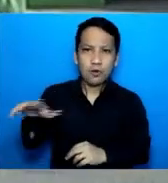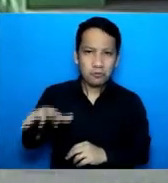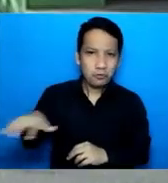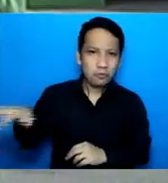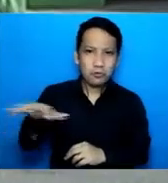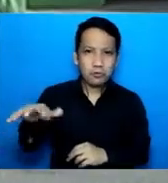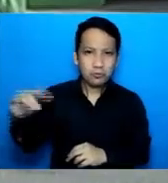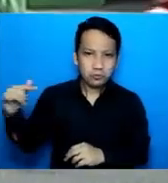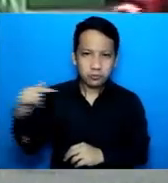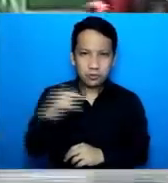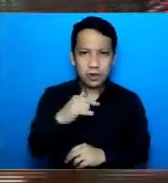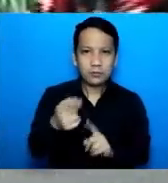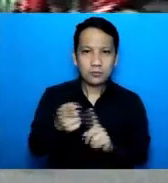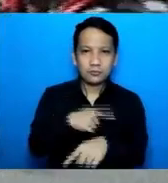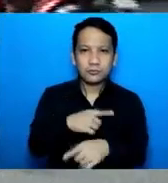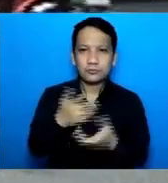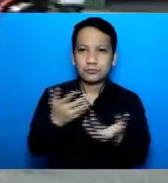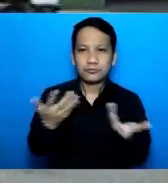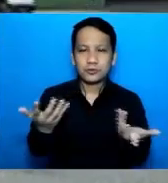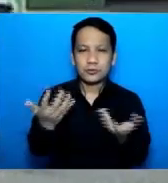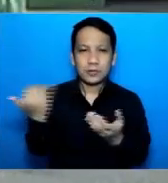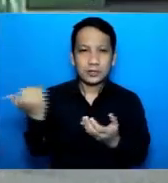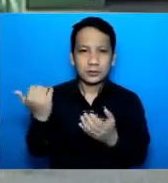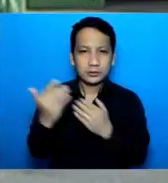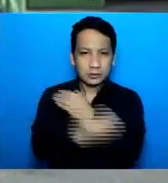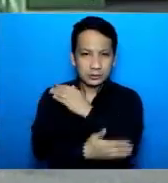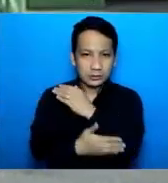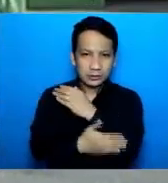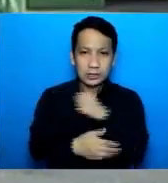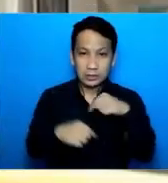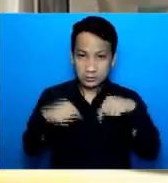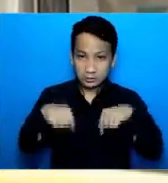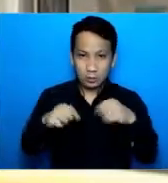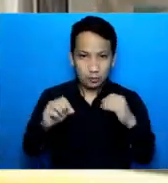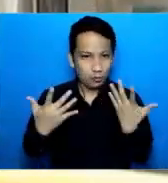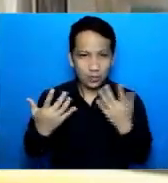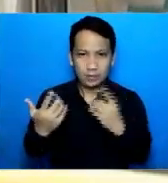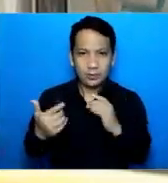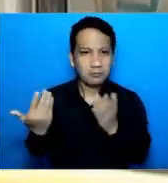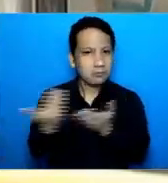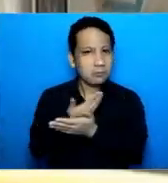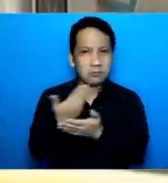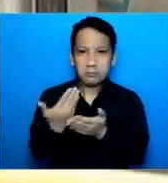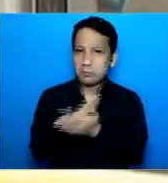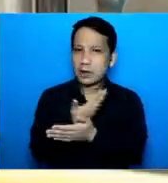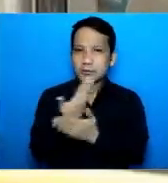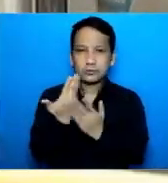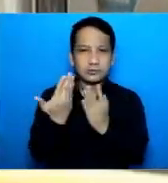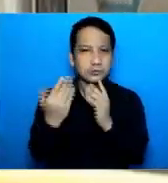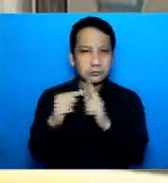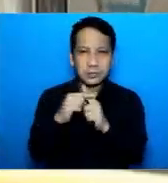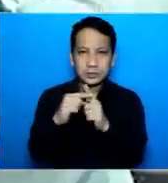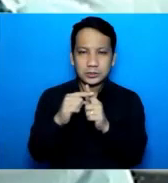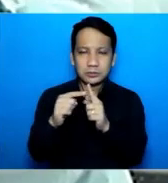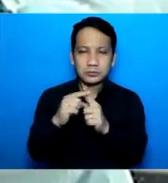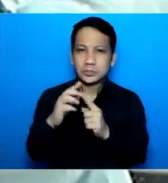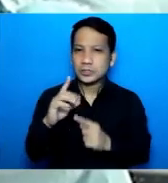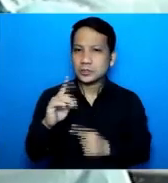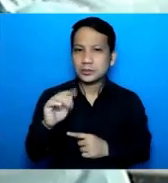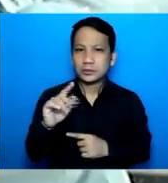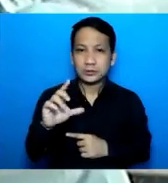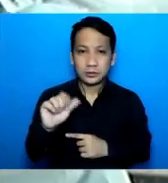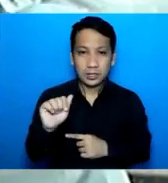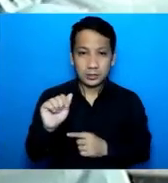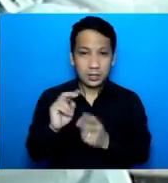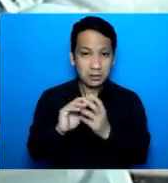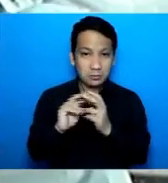pa rin na itatalang local case ng Delta variant ang Department of Health. Sa kabila nito, handa naman daw ang IATF sakaling magkaroon